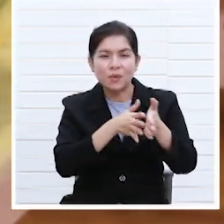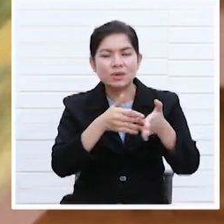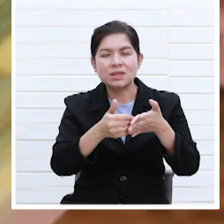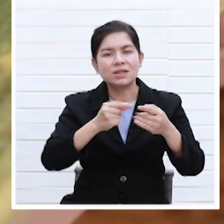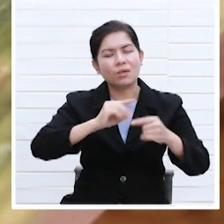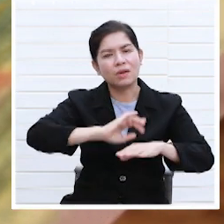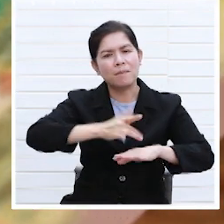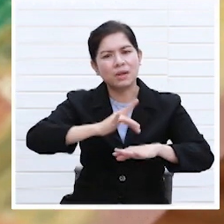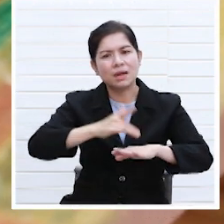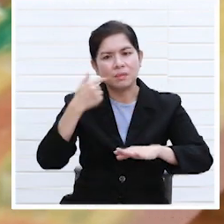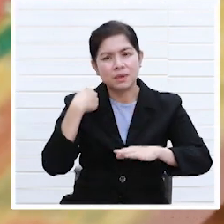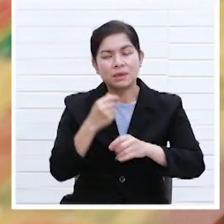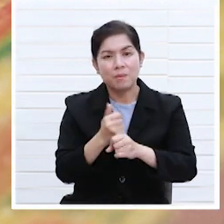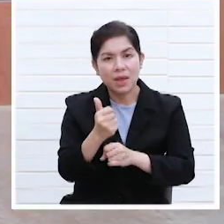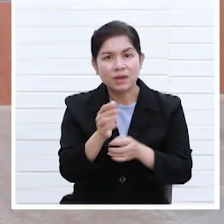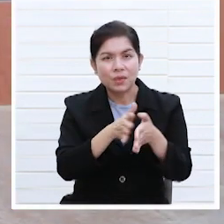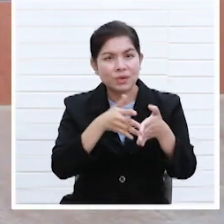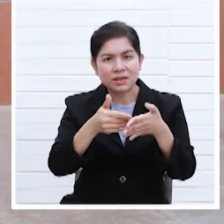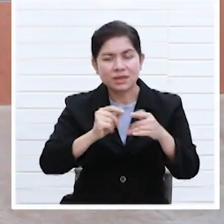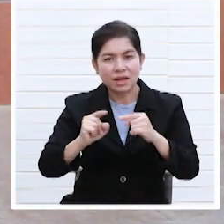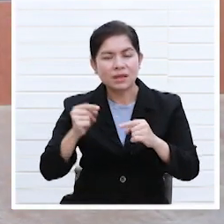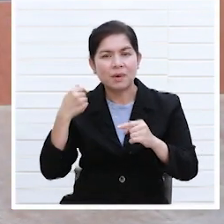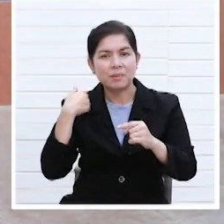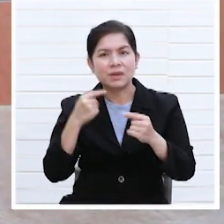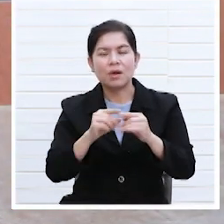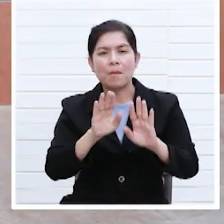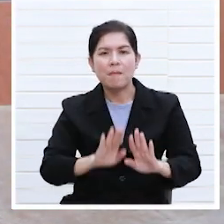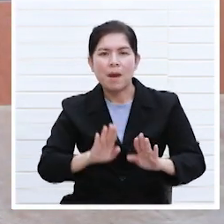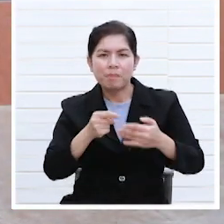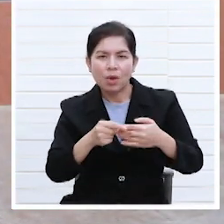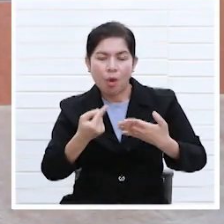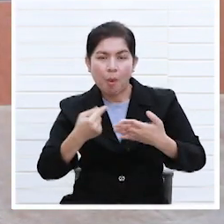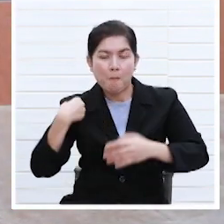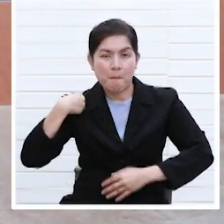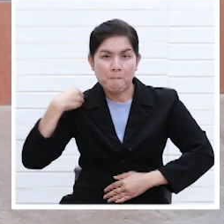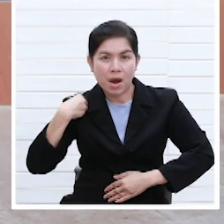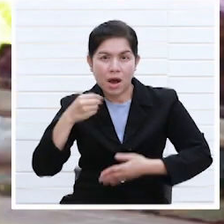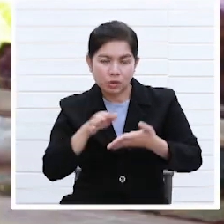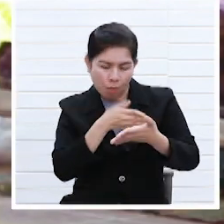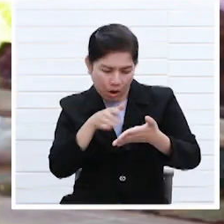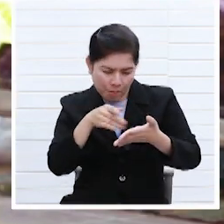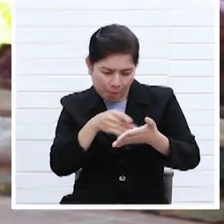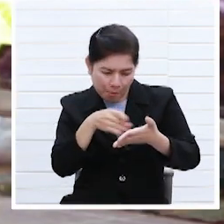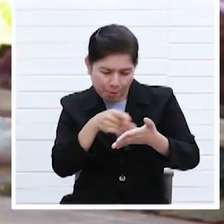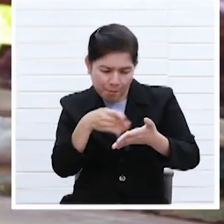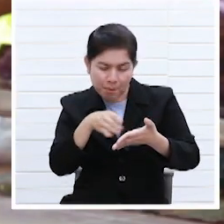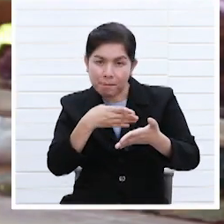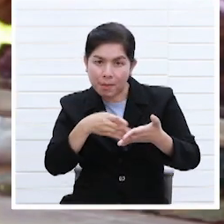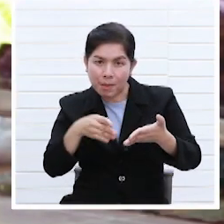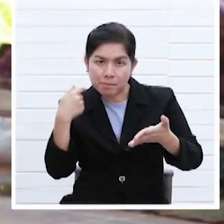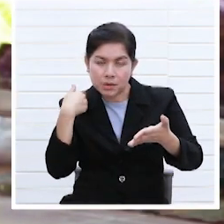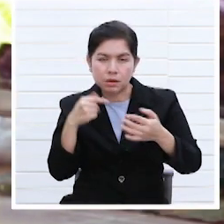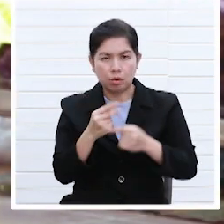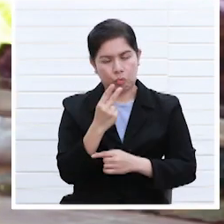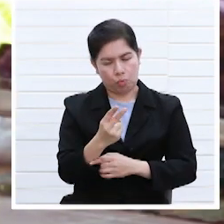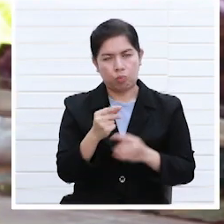ามารถที่จะแต้มหลายๆสีในวันเดียวกัน ด้วยการที่เราเป็นทำเป็นแบบลักษณะลายแต้มอย่างนี้เนี่ยนะฮะจะทำให้ลายเนี่ยมันมีมากก